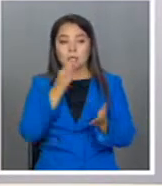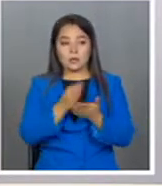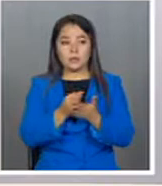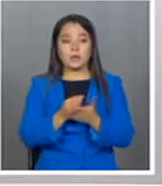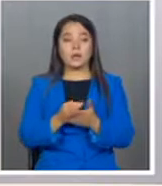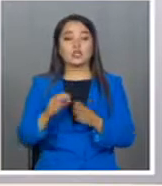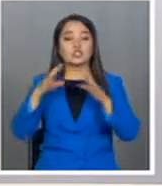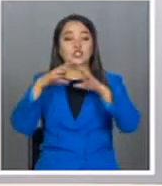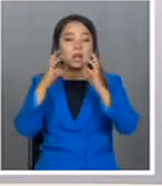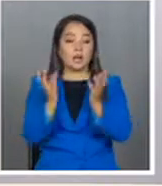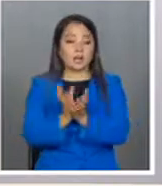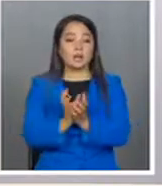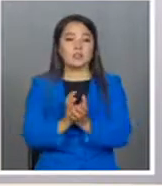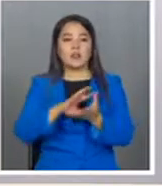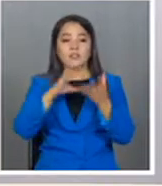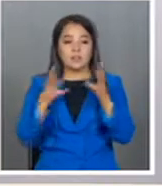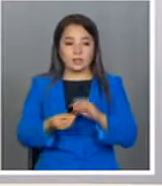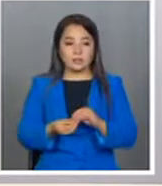шар, сфера.